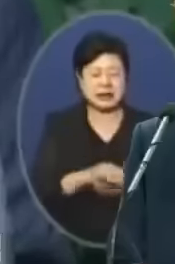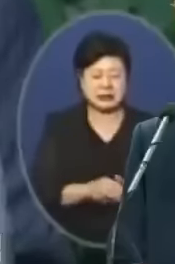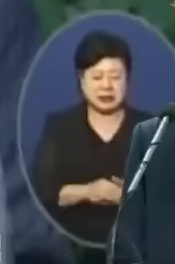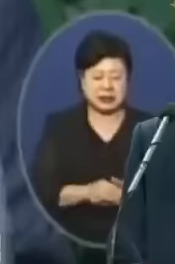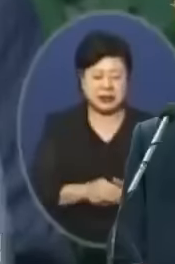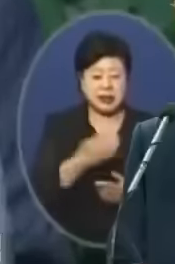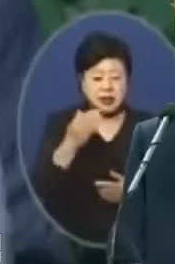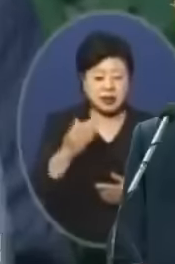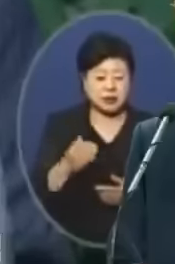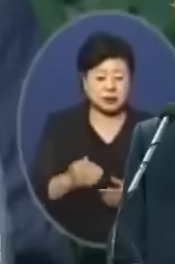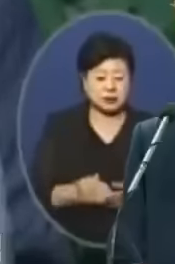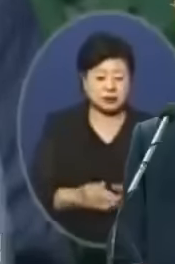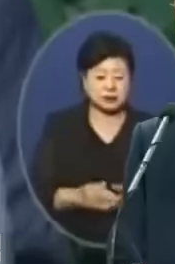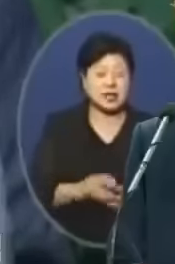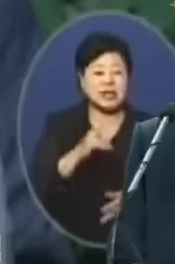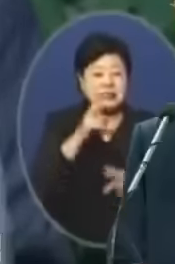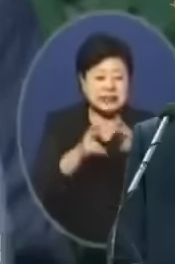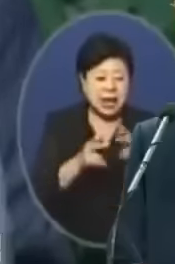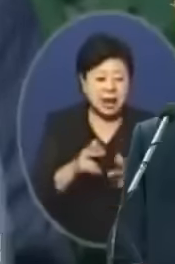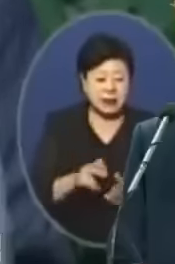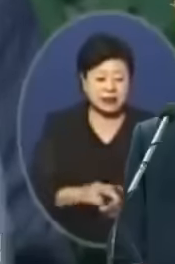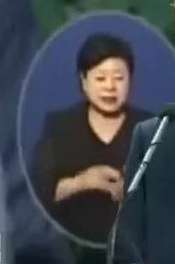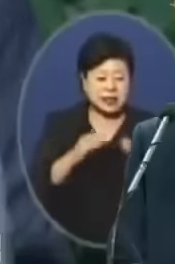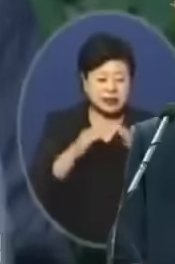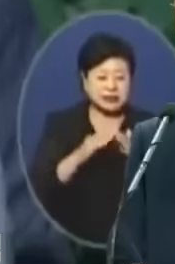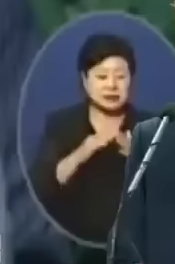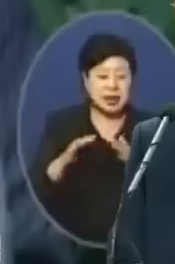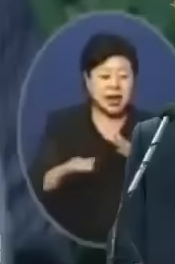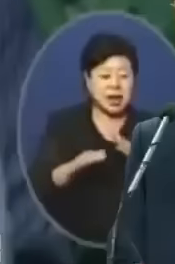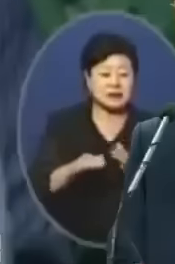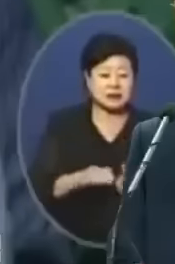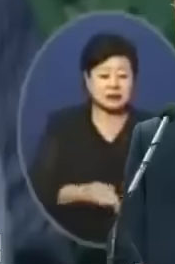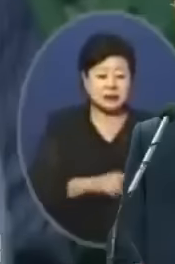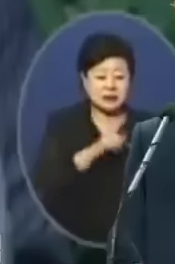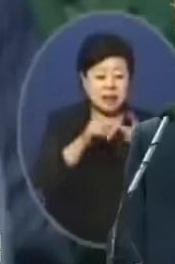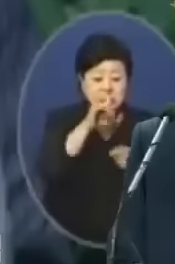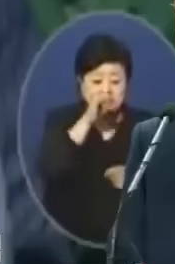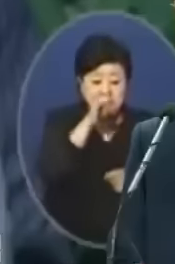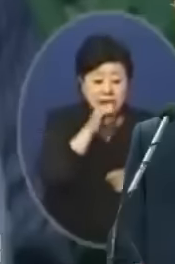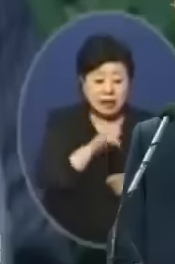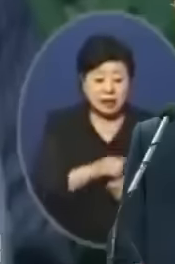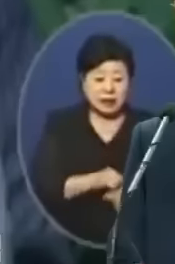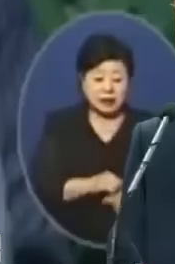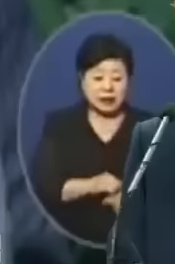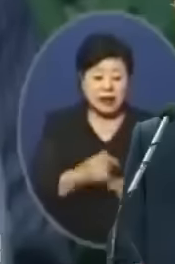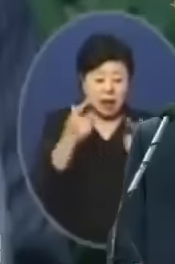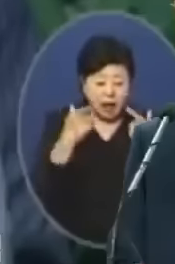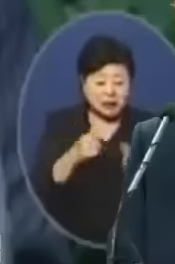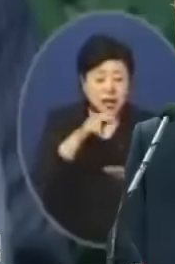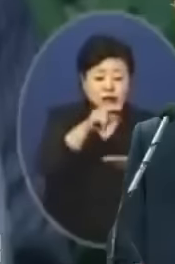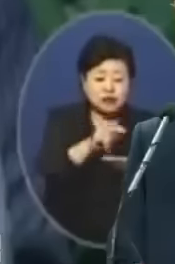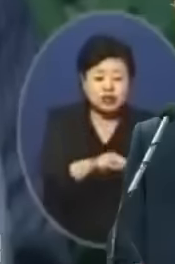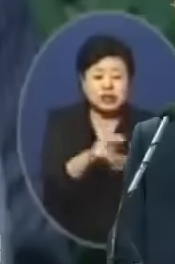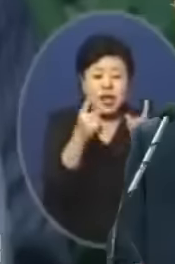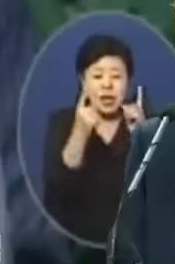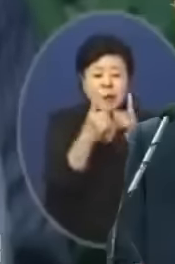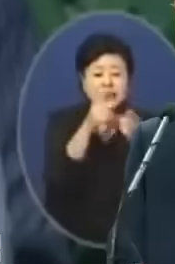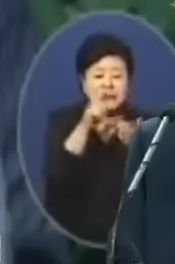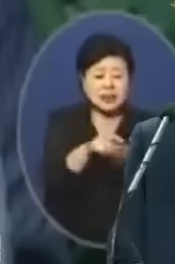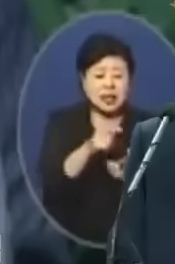가정생활을 하시든지 사업을 하시든지 무엇을 하든지 문제가 생기면 그 문제에